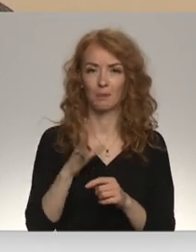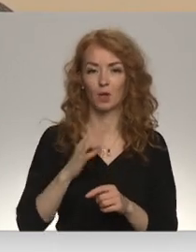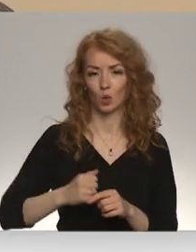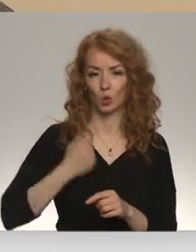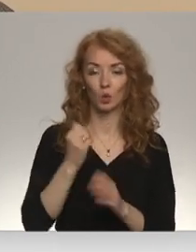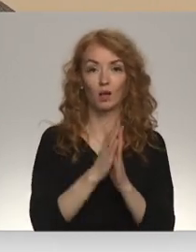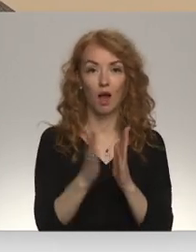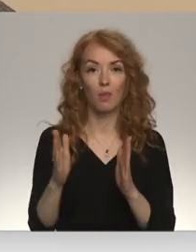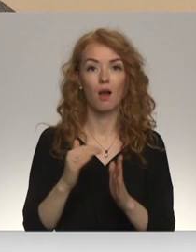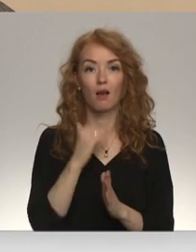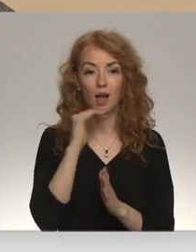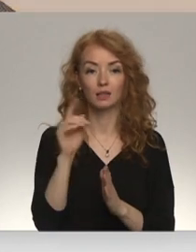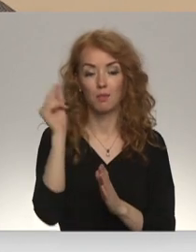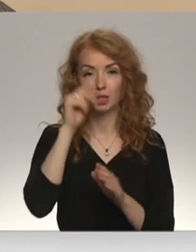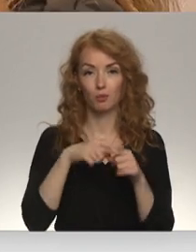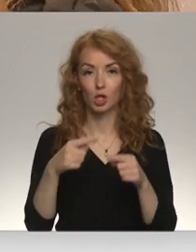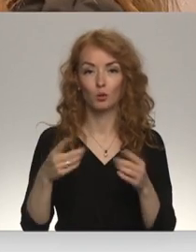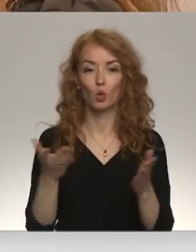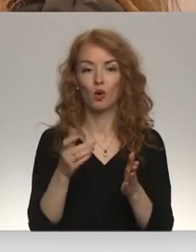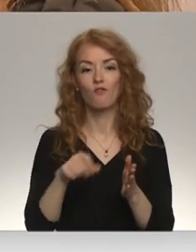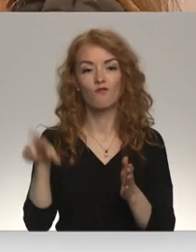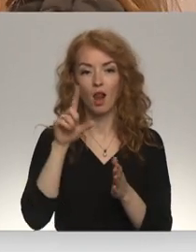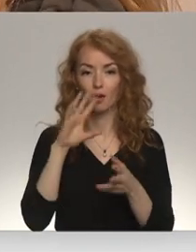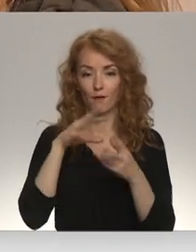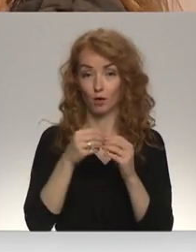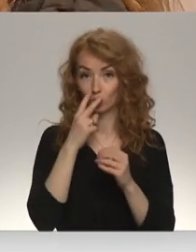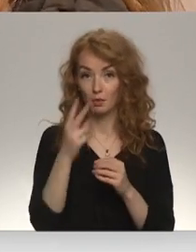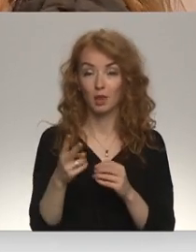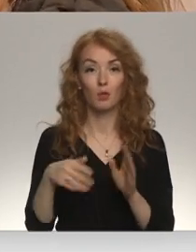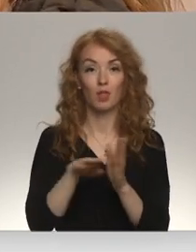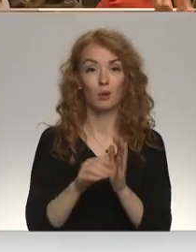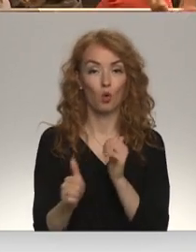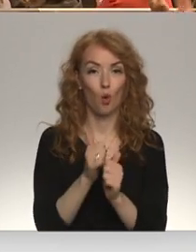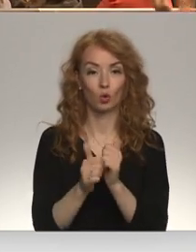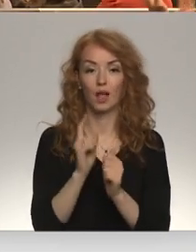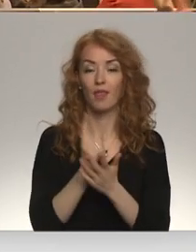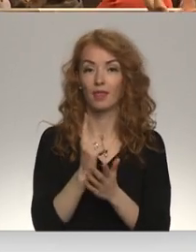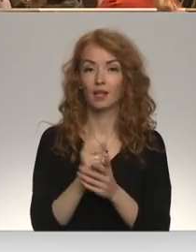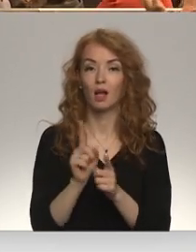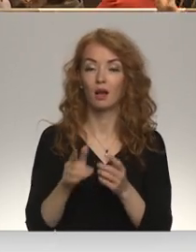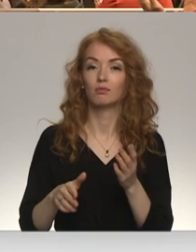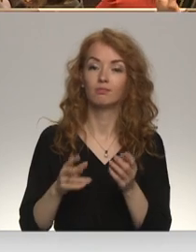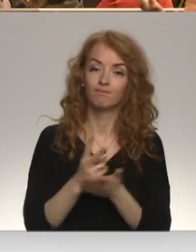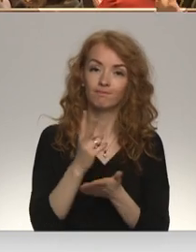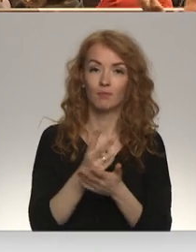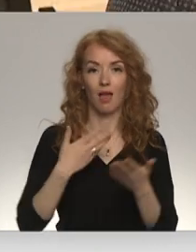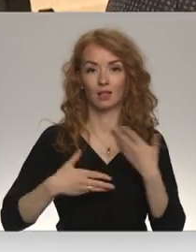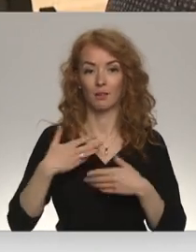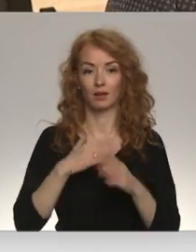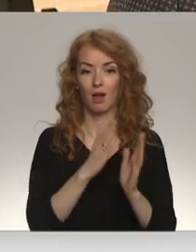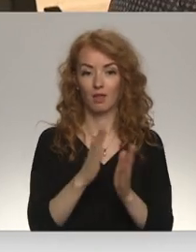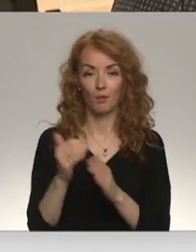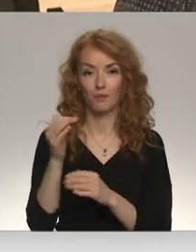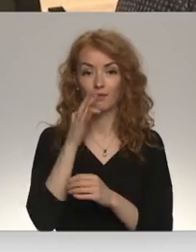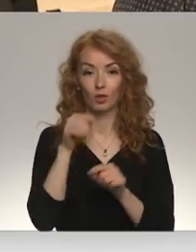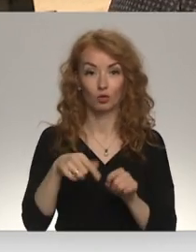jo katrā klasē ir mācību priekšmeti, kuriem vairāk pievērš uzmanību. Dalība konkursā nedrīkstēja arī traucēt gatavošanos eksāmeniem. Mums arī